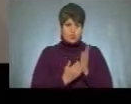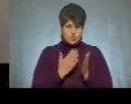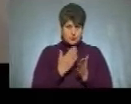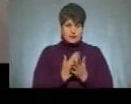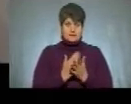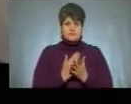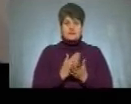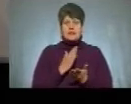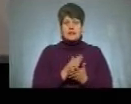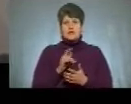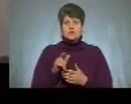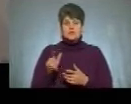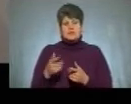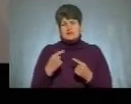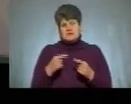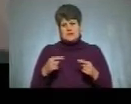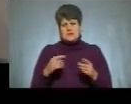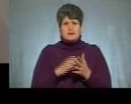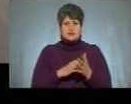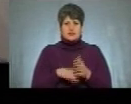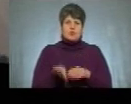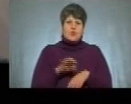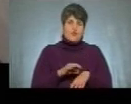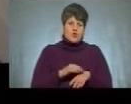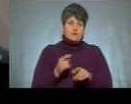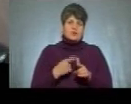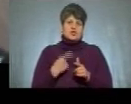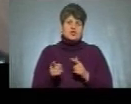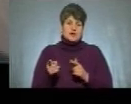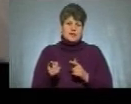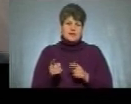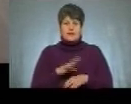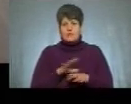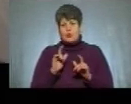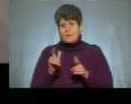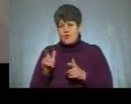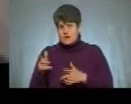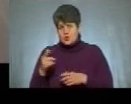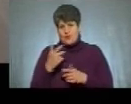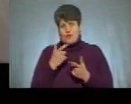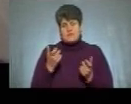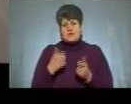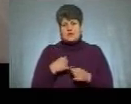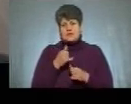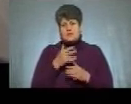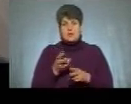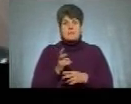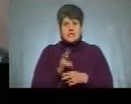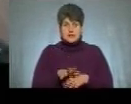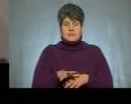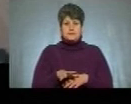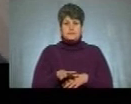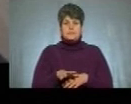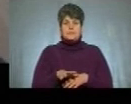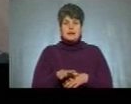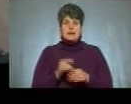Є люди, які з певних причин, там, чи по хворобі, чи не були повідомлені, чи не змогли прийти з певних